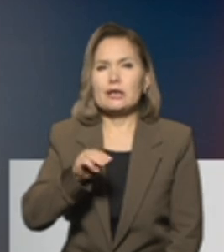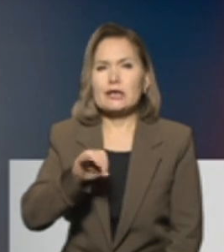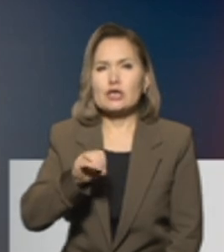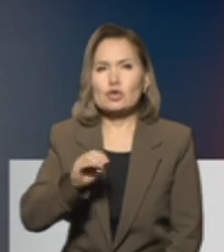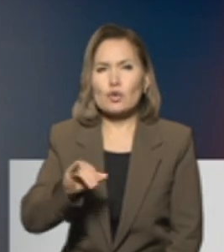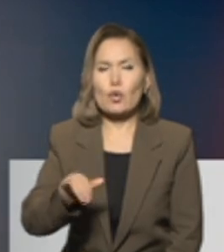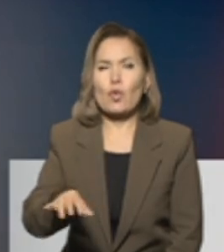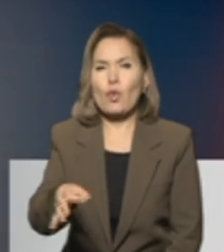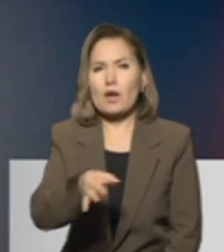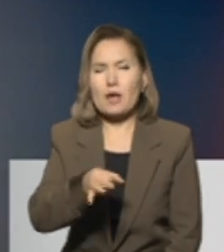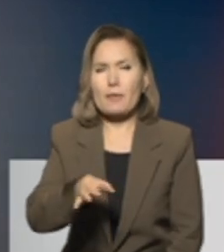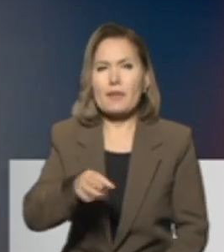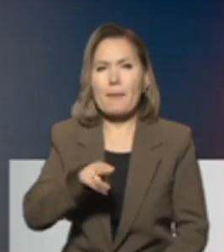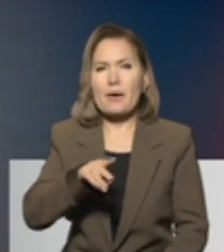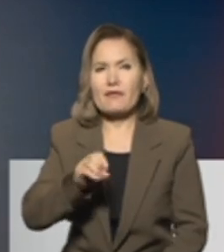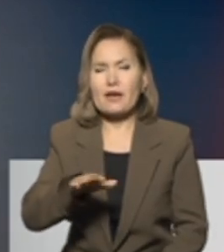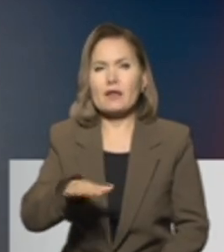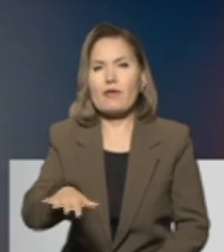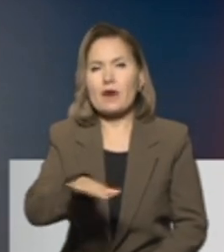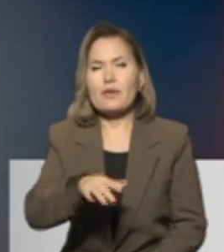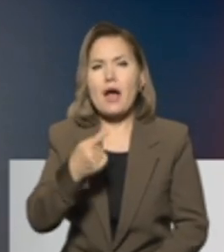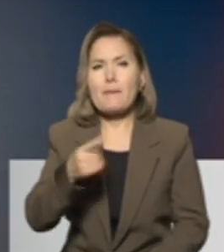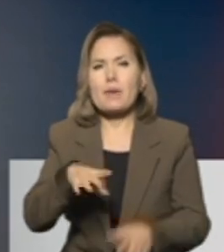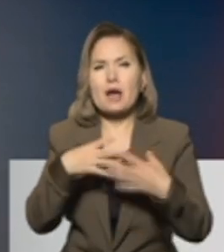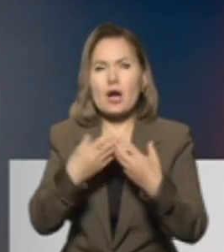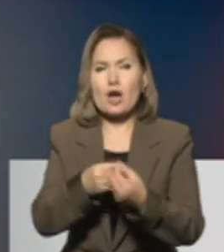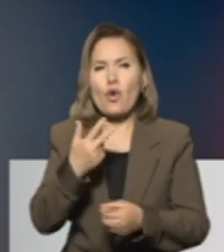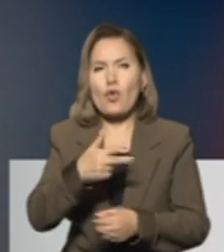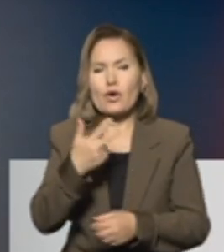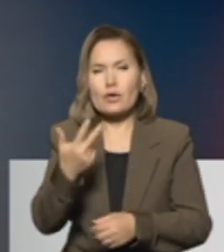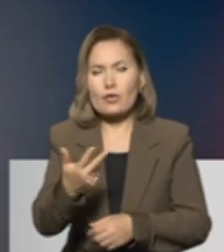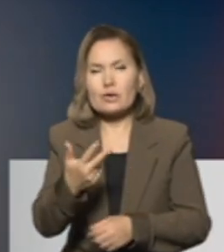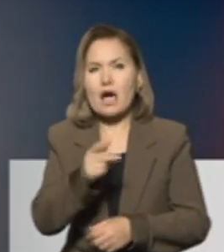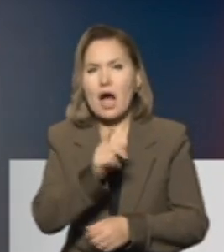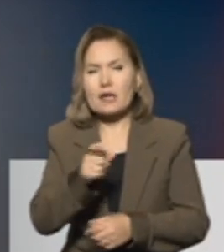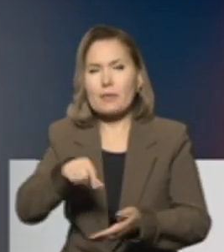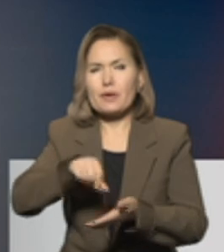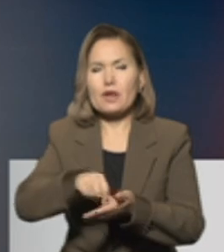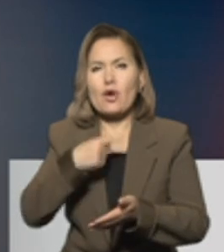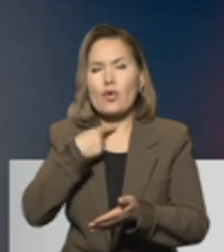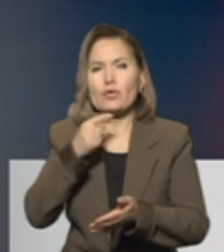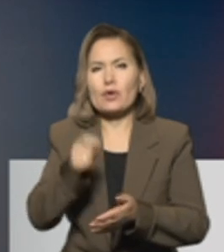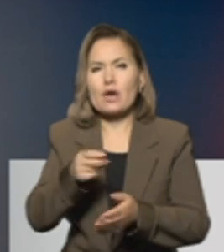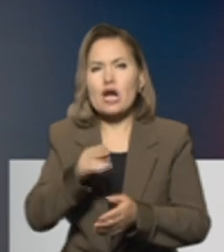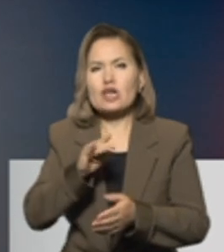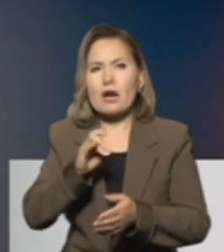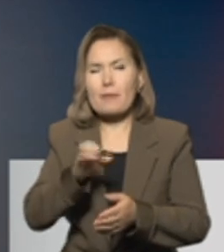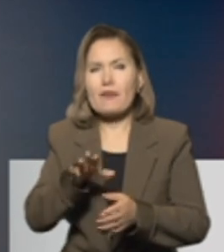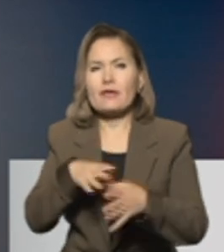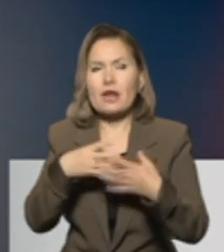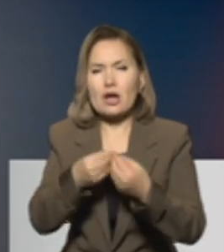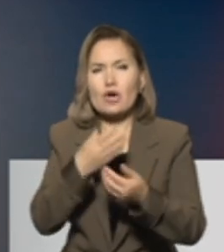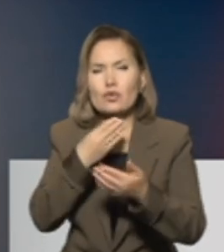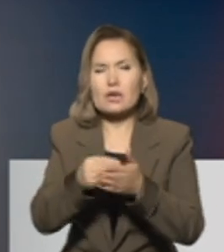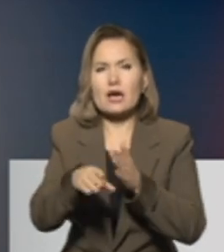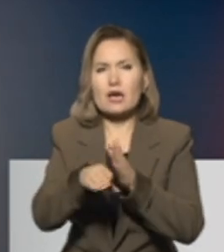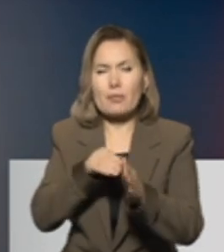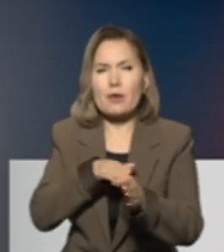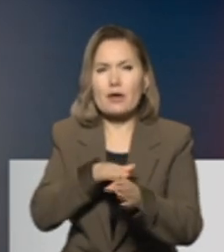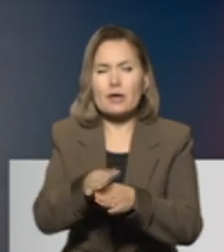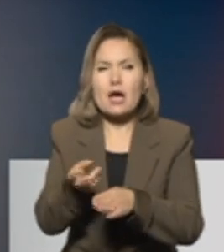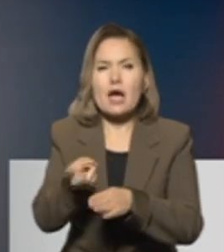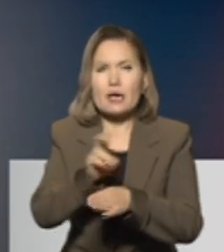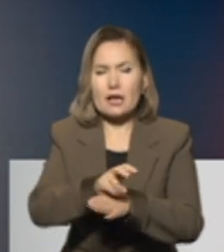Жетсу облысының Панфилов ауданында. Біраулеттің 33 мүшесі дауыс берді. Жақбаевтар шаңырағы өз таңдауын жасауға келгенде